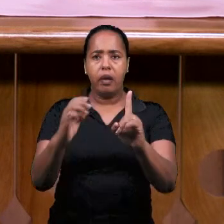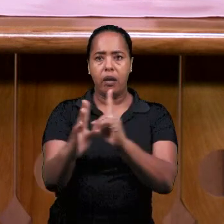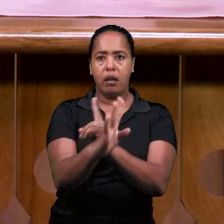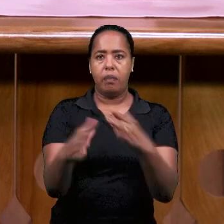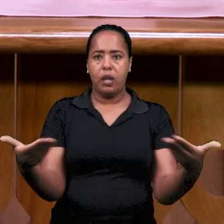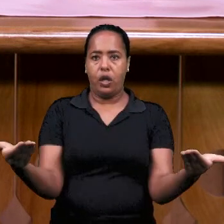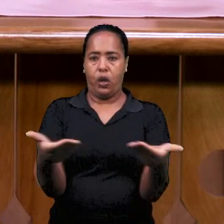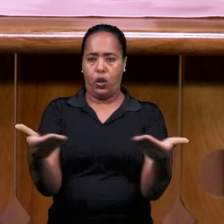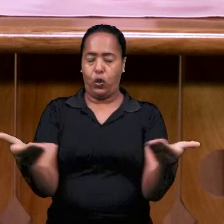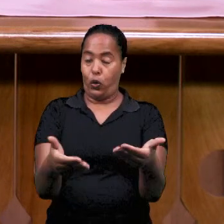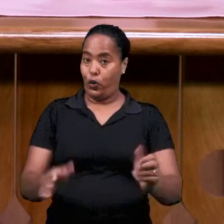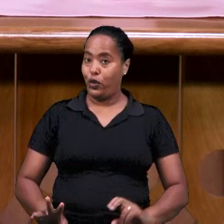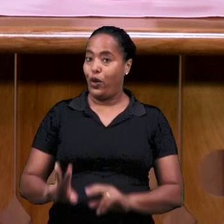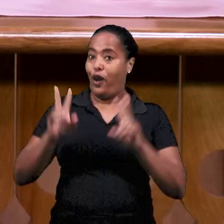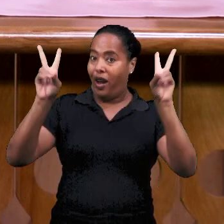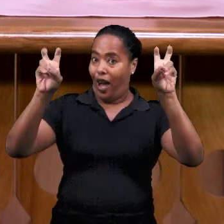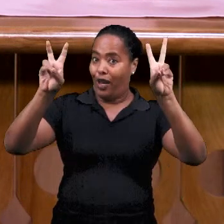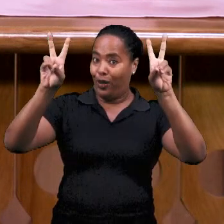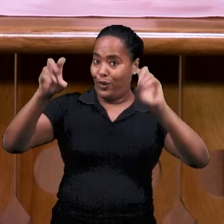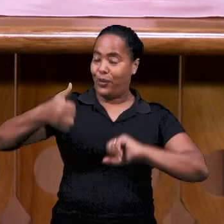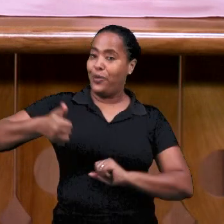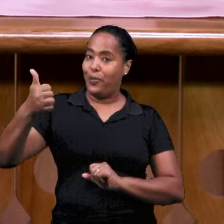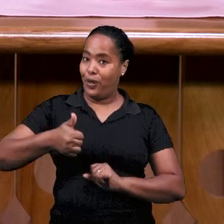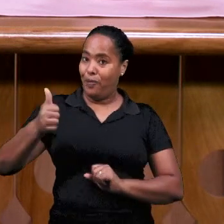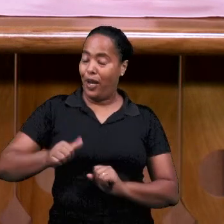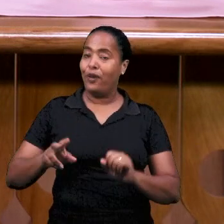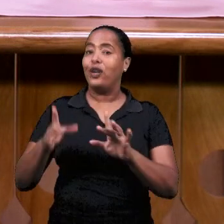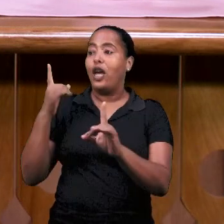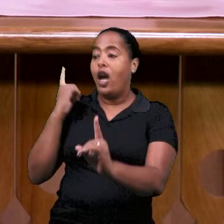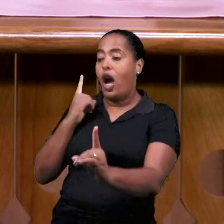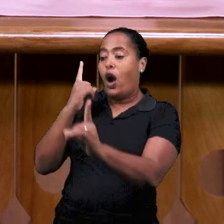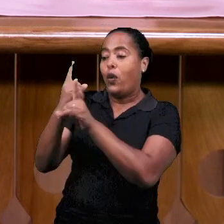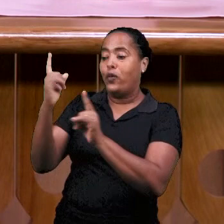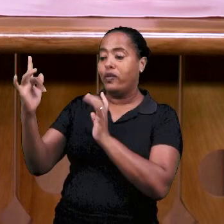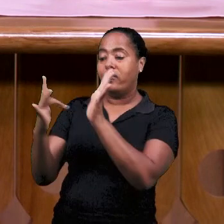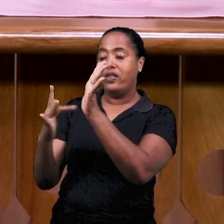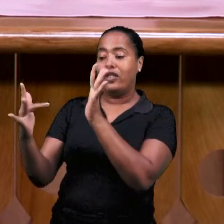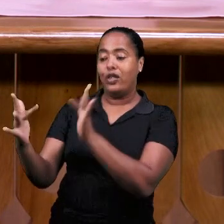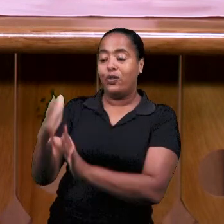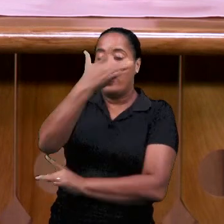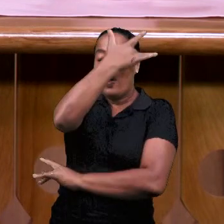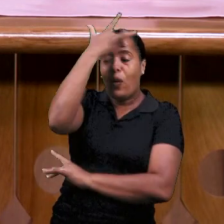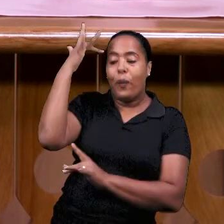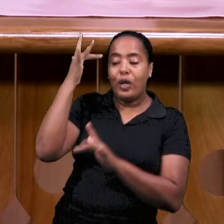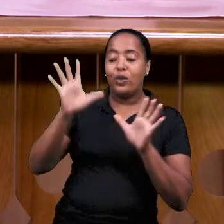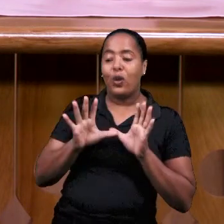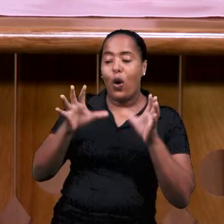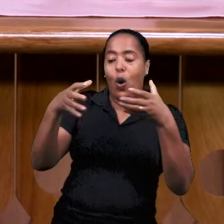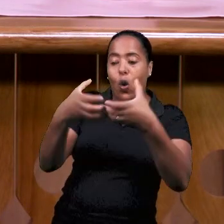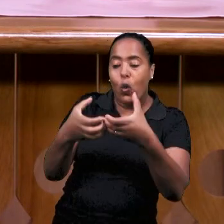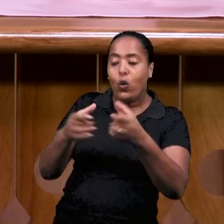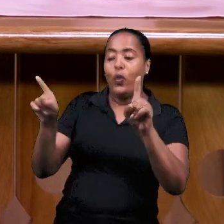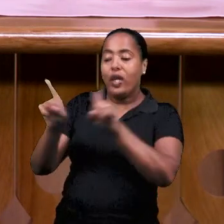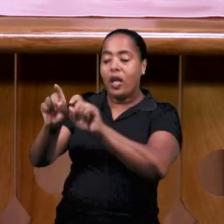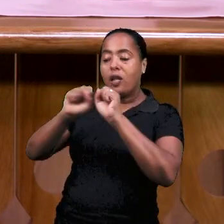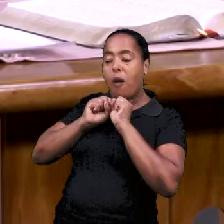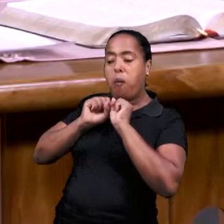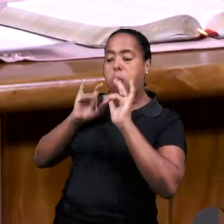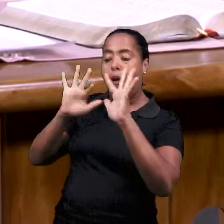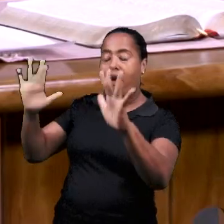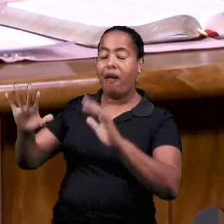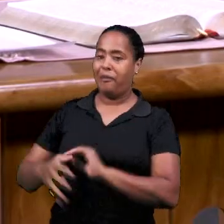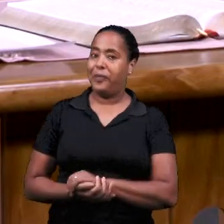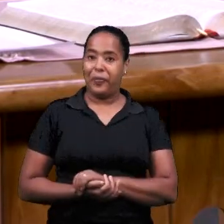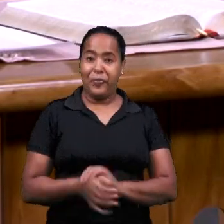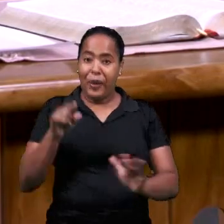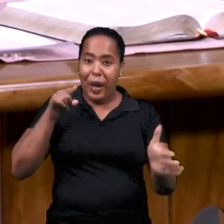biblique dominicale sur le premier sujet, qui est le sujet de la rencontre du Seigneur Jésus avec des personnes, avec des groupes et des